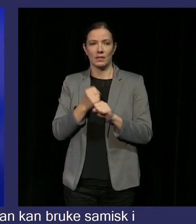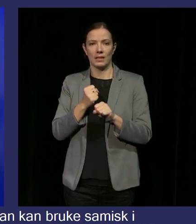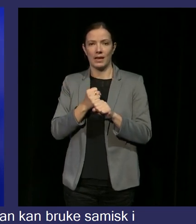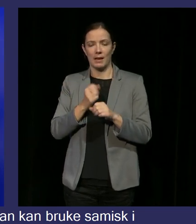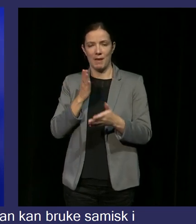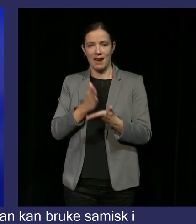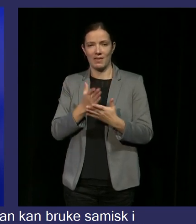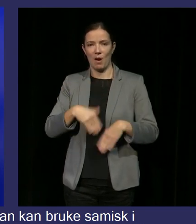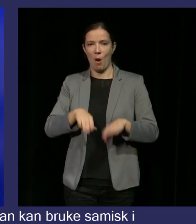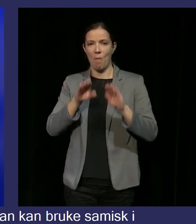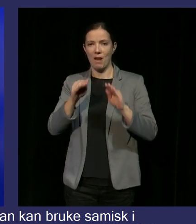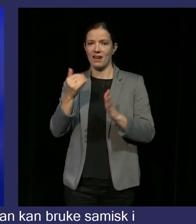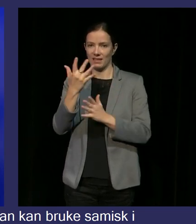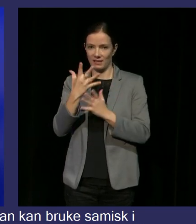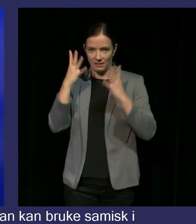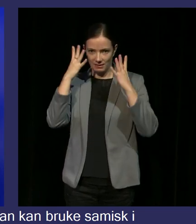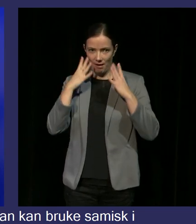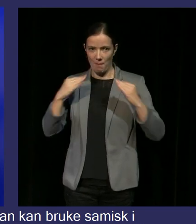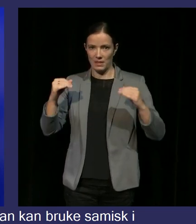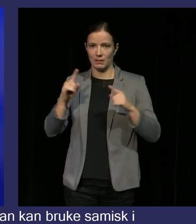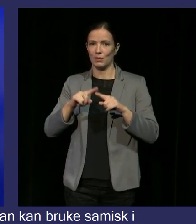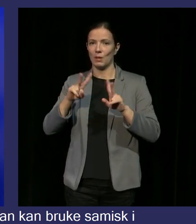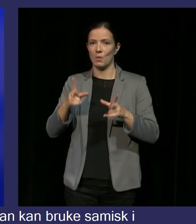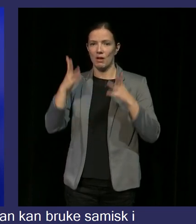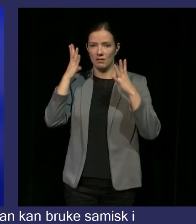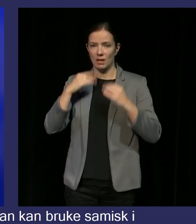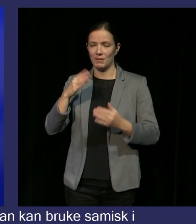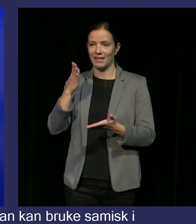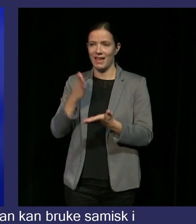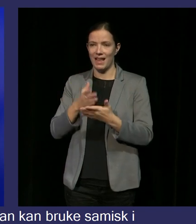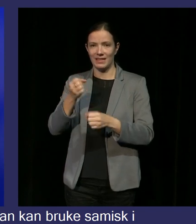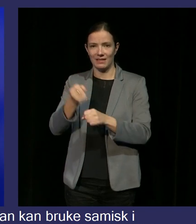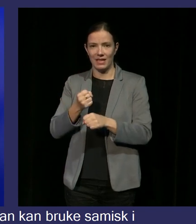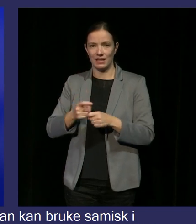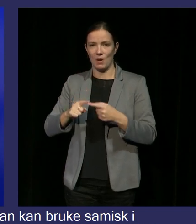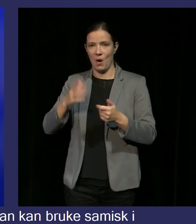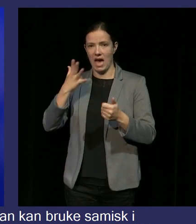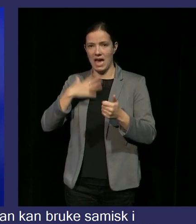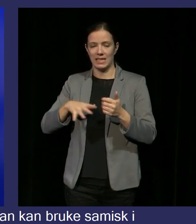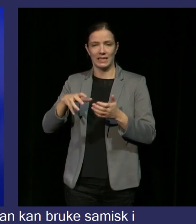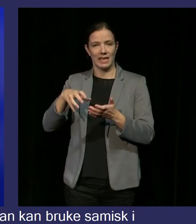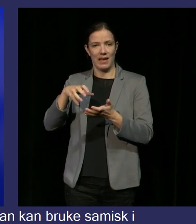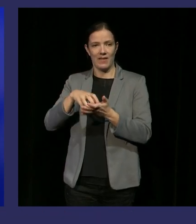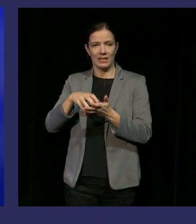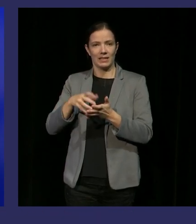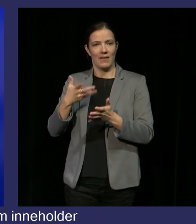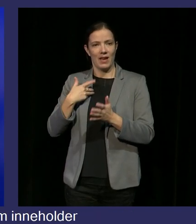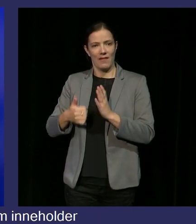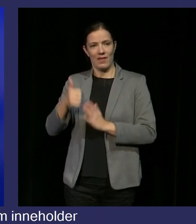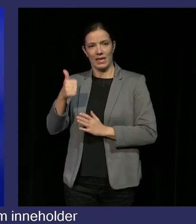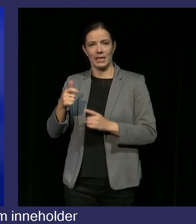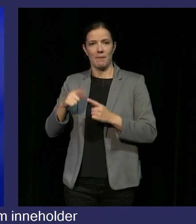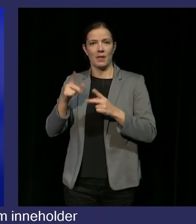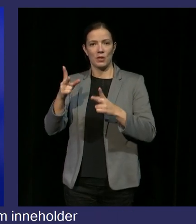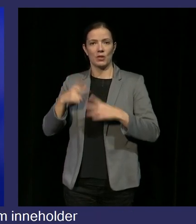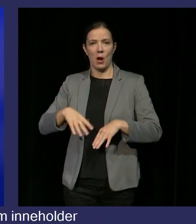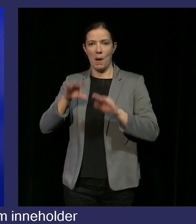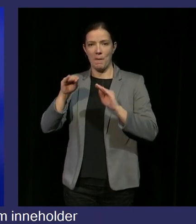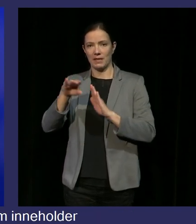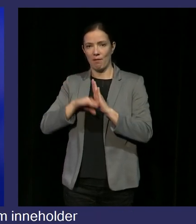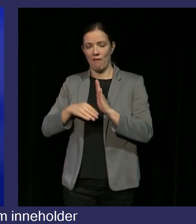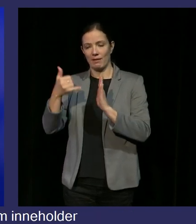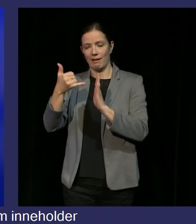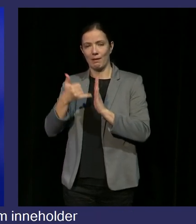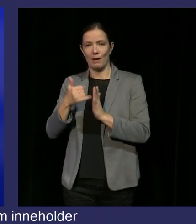opplæring i samisk, at man kan bruke samiske rettsvesen og helsevesen, som vi tidligere i dag har sett veldig viktig. Og så har vi da opplæringsloven, som